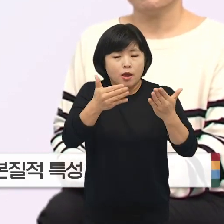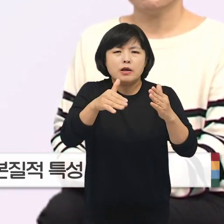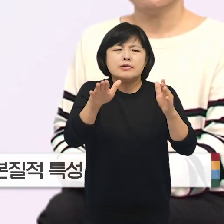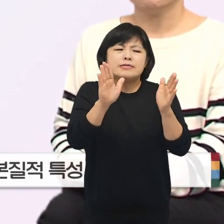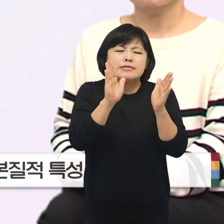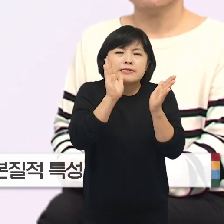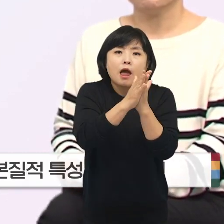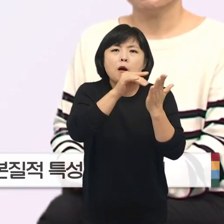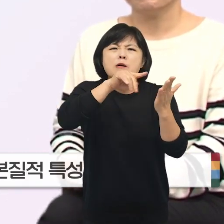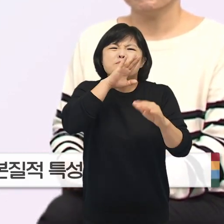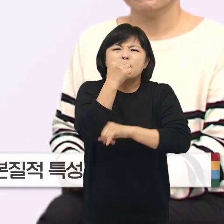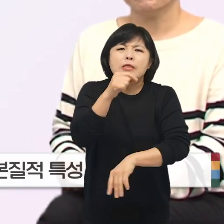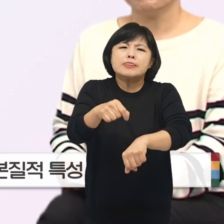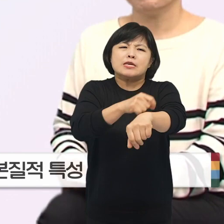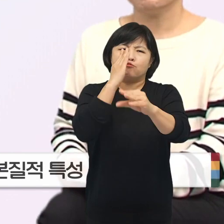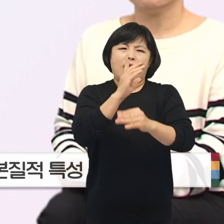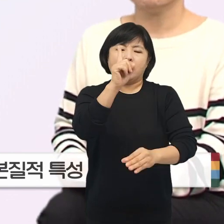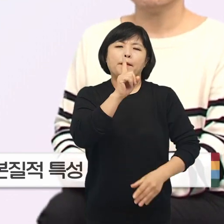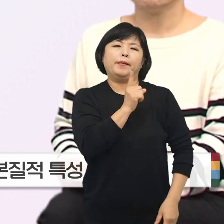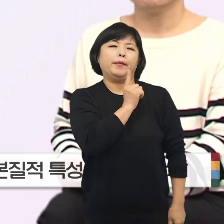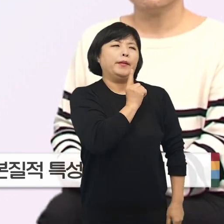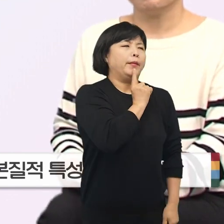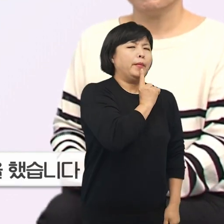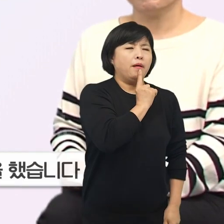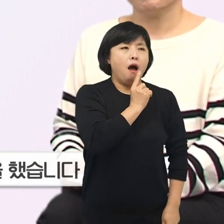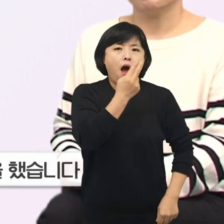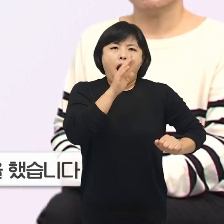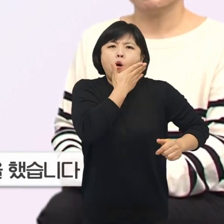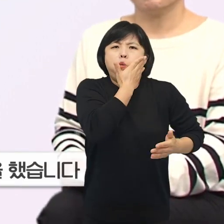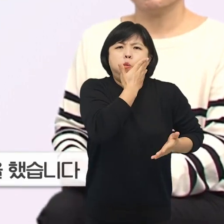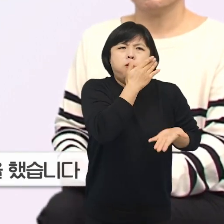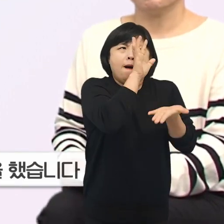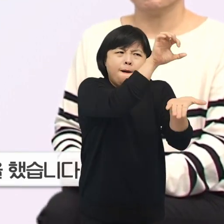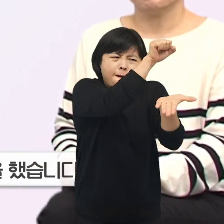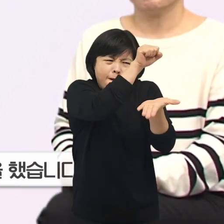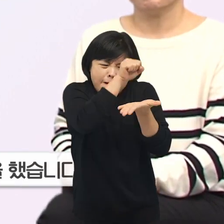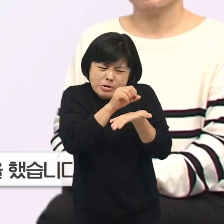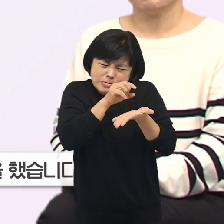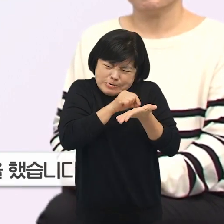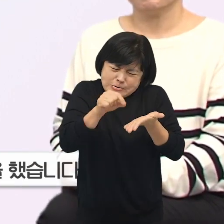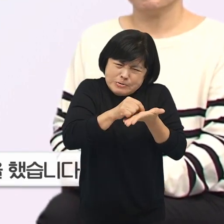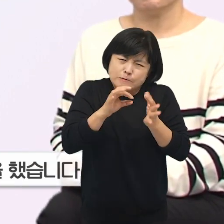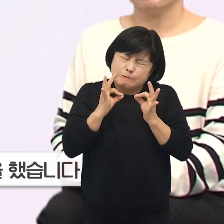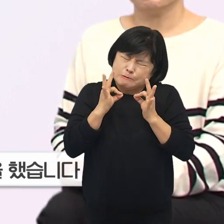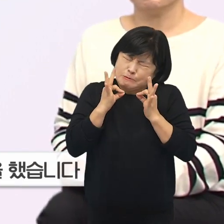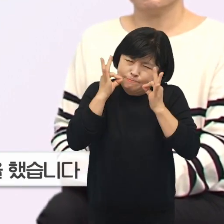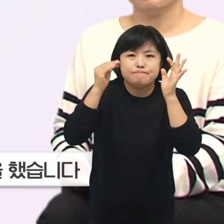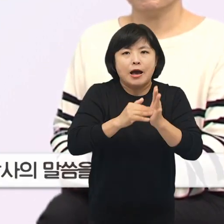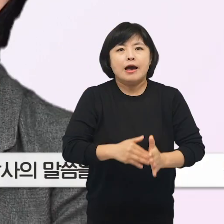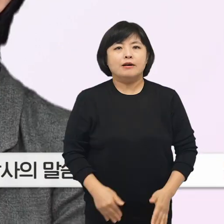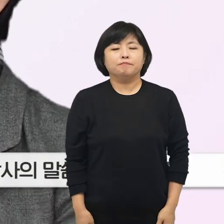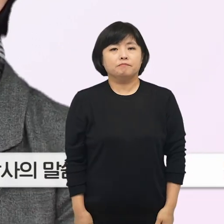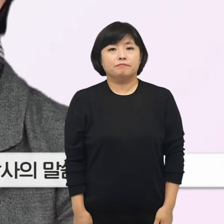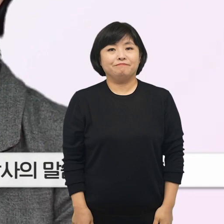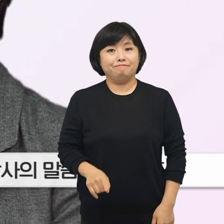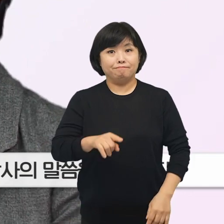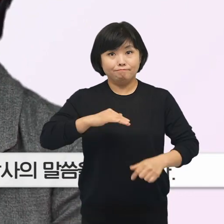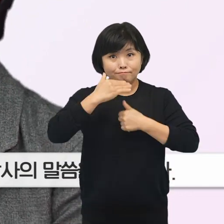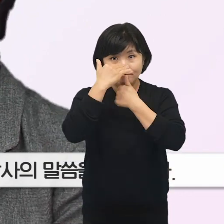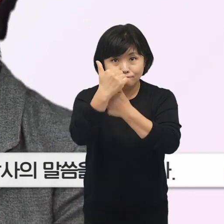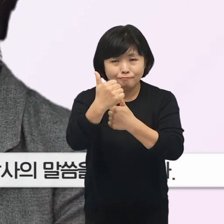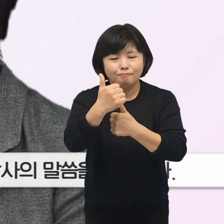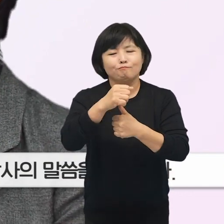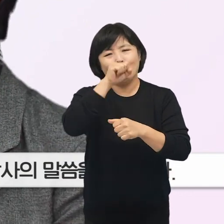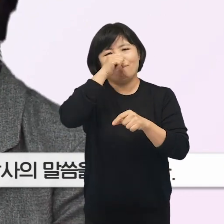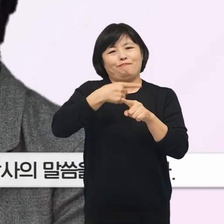소개하고 또 이 책의 본질적 특징 중에 하나인 구술성을 살리기 위해서 많은 노력을 했습니다. 이 자리를